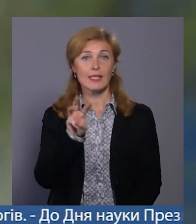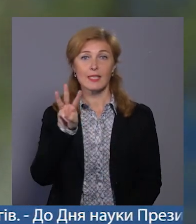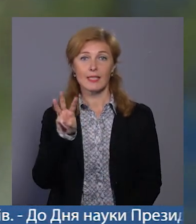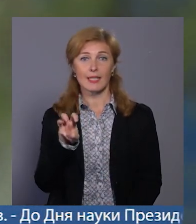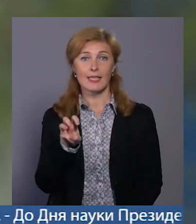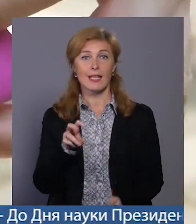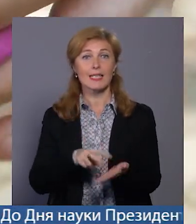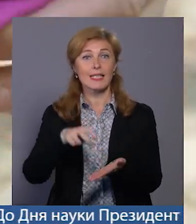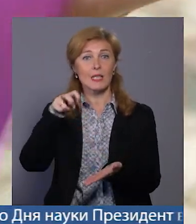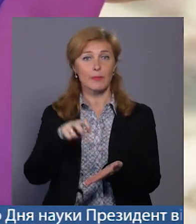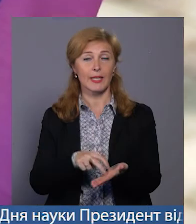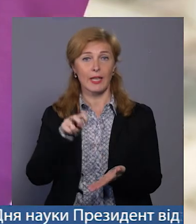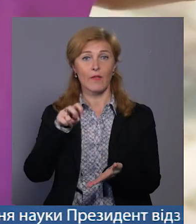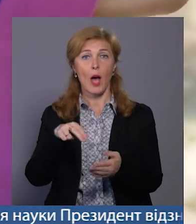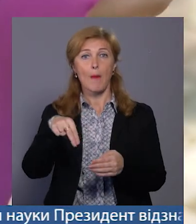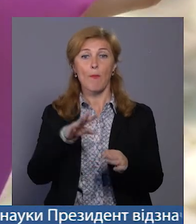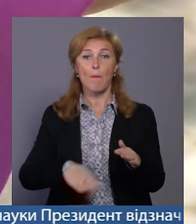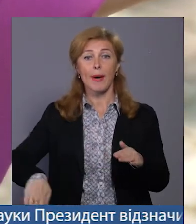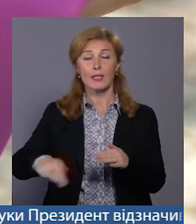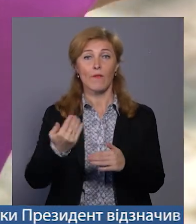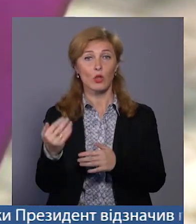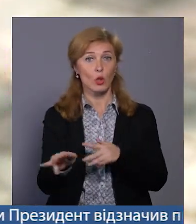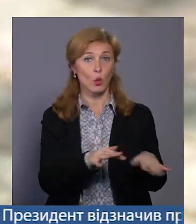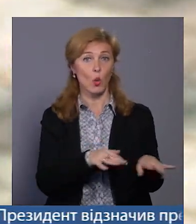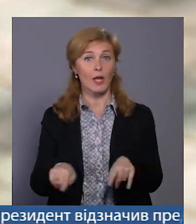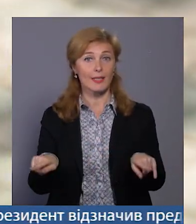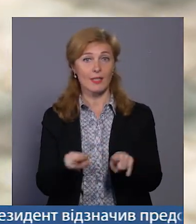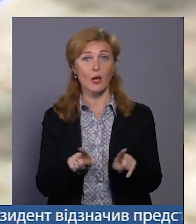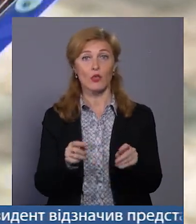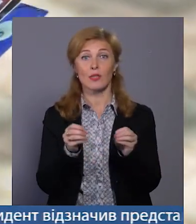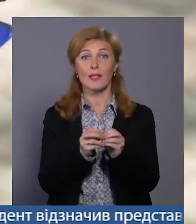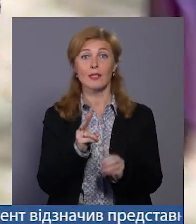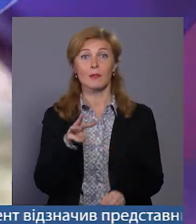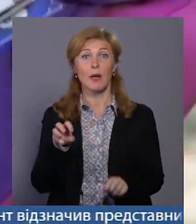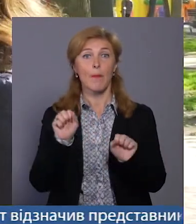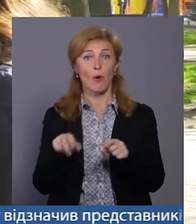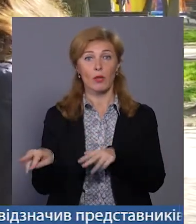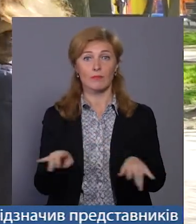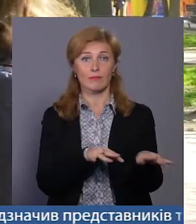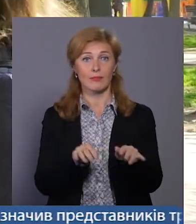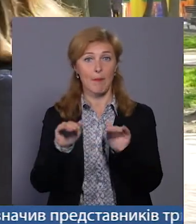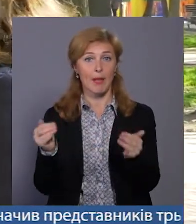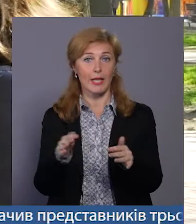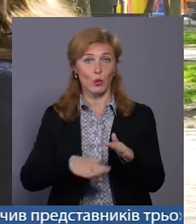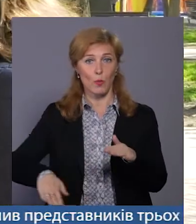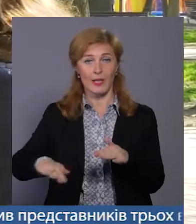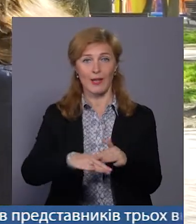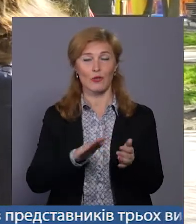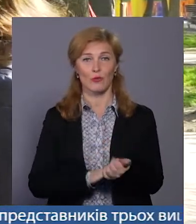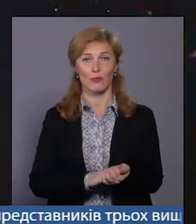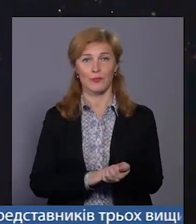200-300 стрибків вгору. По майданчику вони рухались так, що це 10 кілометрів могли набігти на маленькому майданчику корті